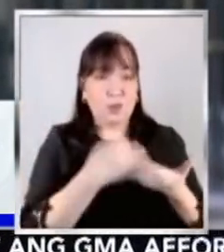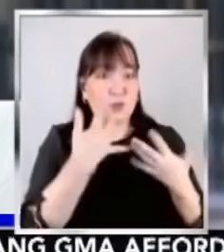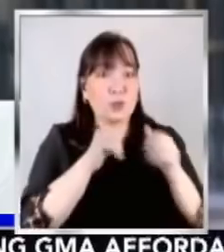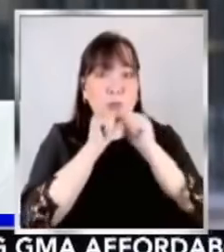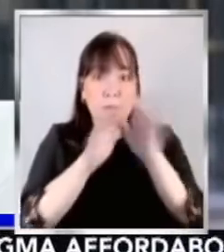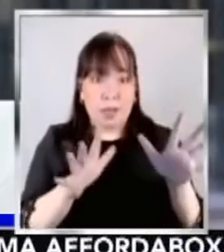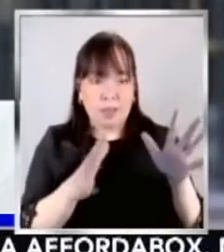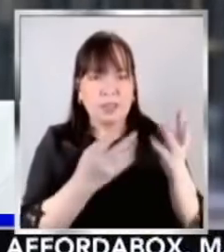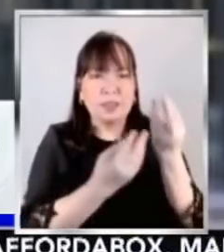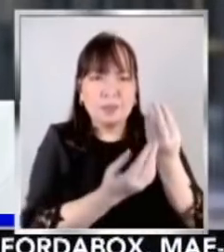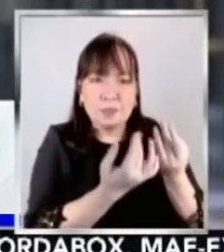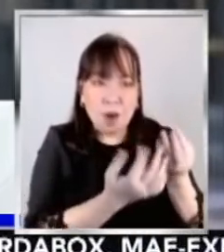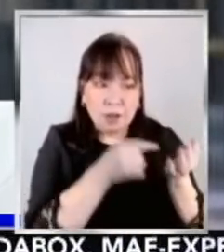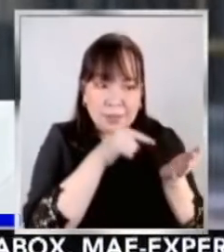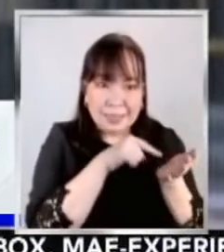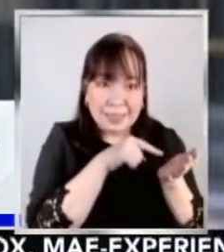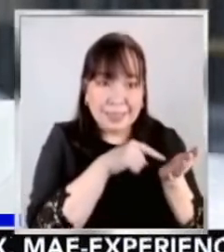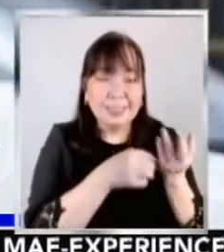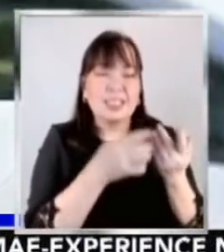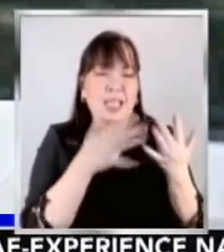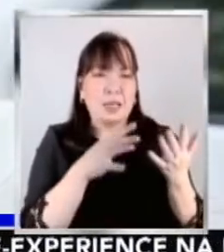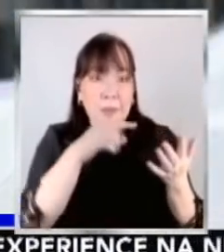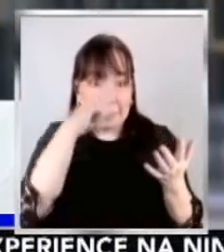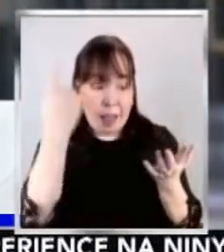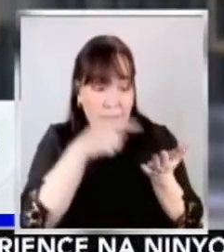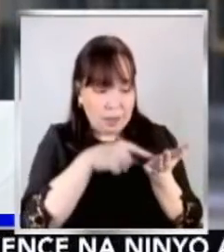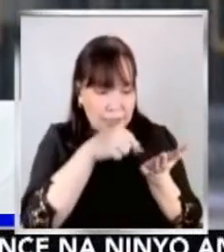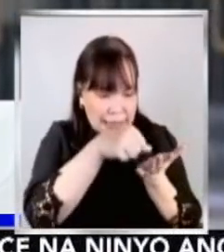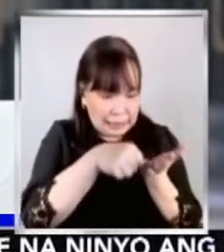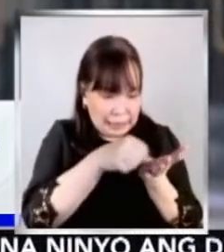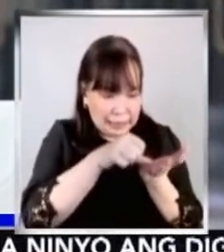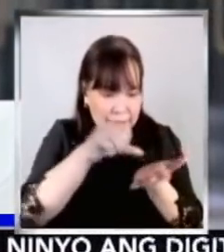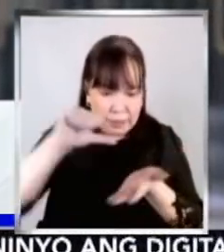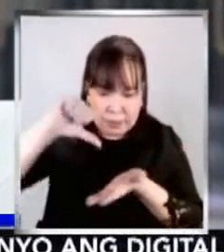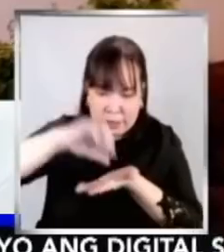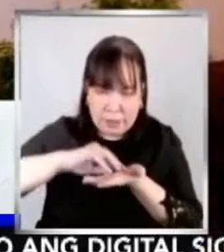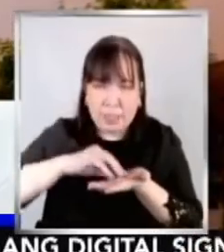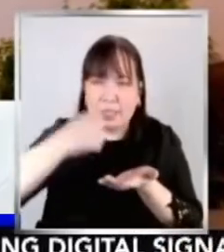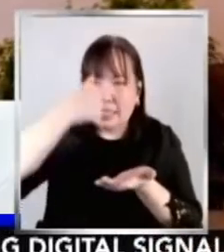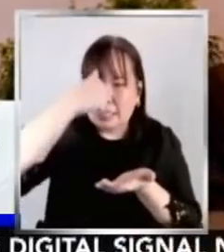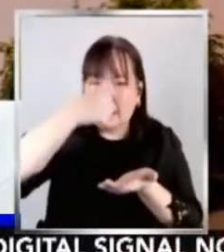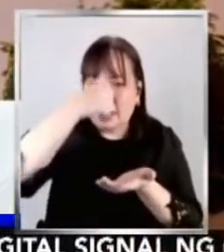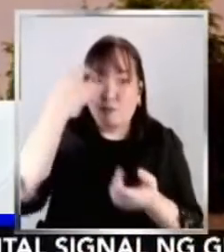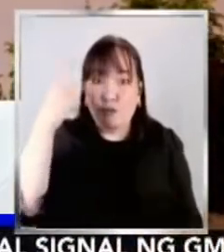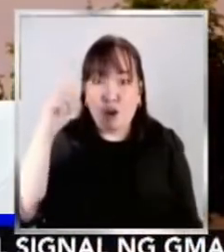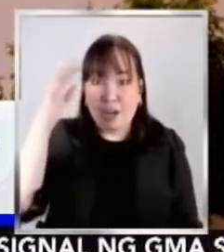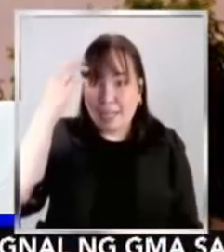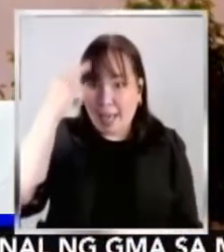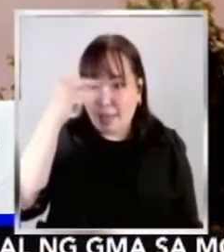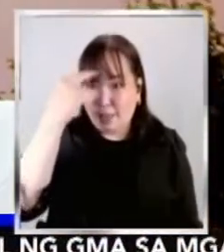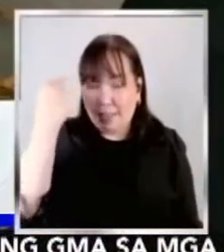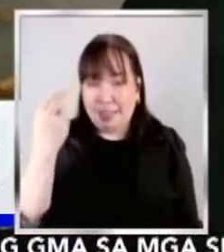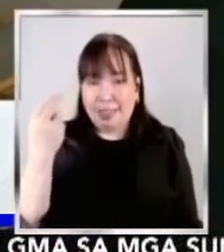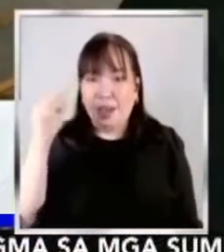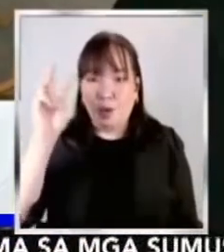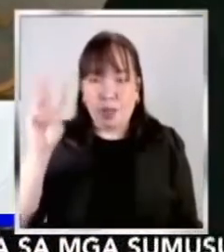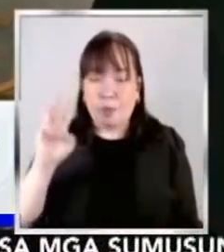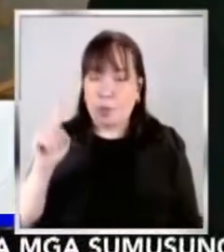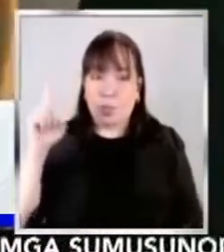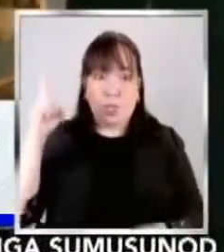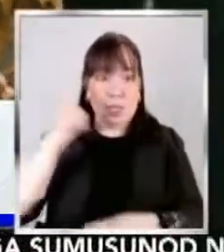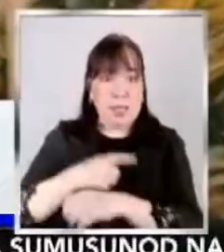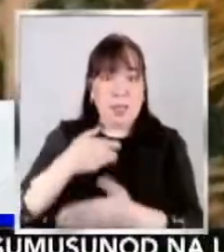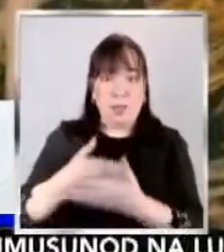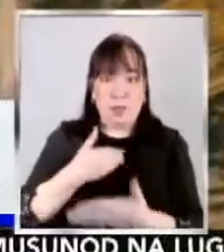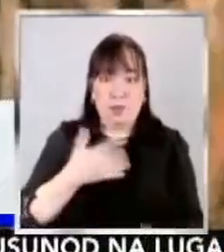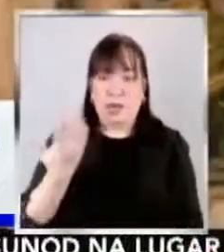ito ang ginagawang abo na nilalagay sa noo ng mga Katoliko pagka Ash Wednesday. Isang araw bago ang Ash Wednesday dito sa Nuestra Senora